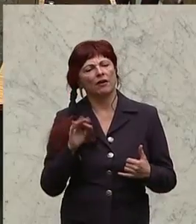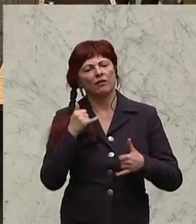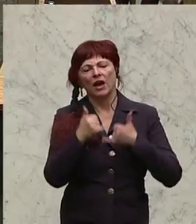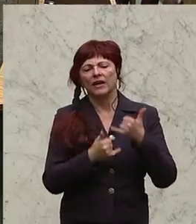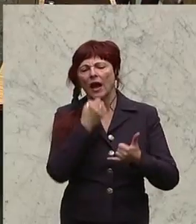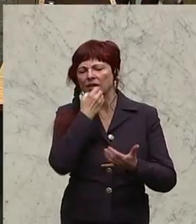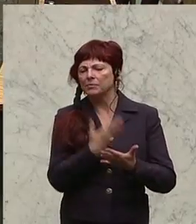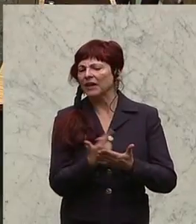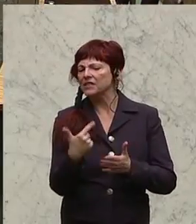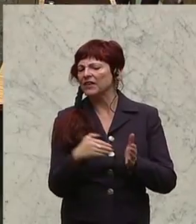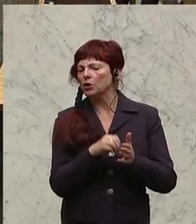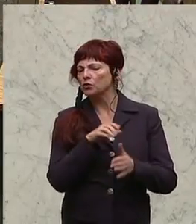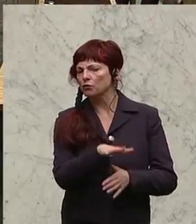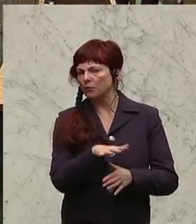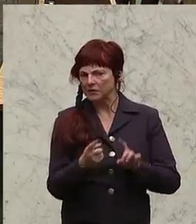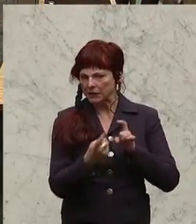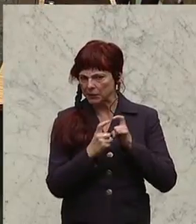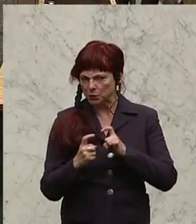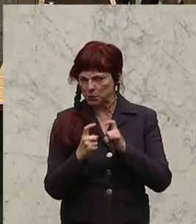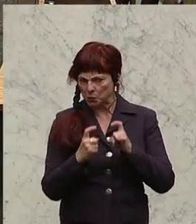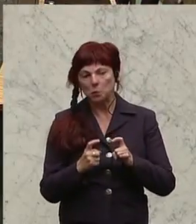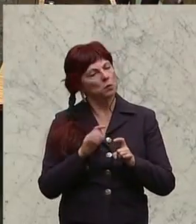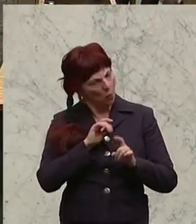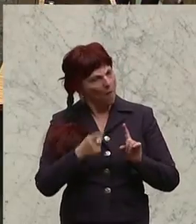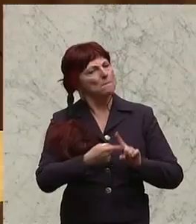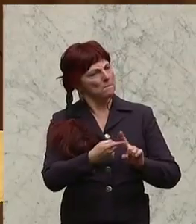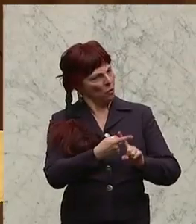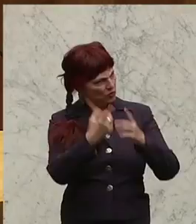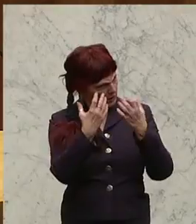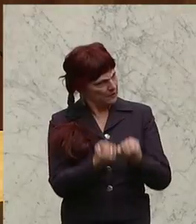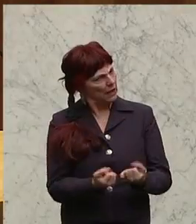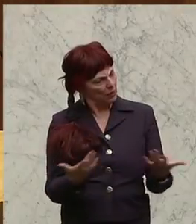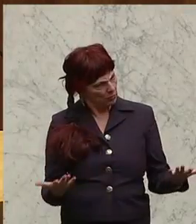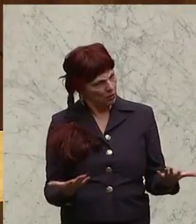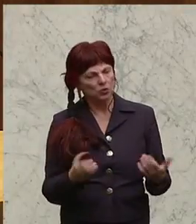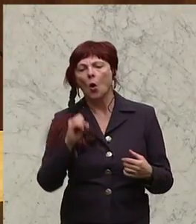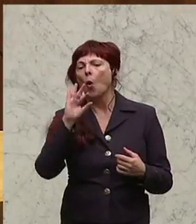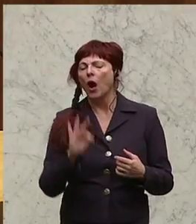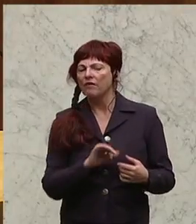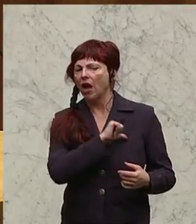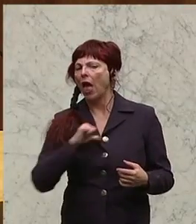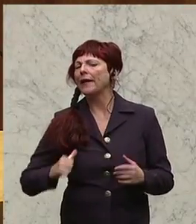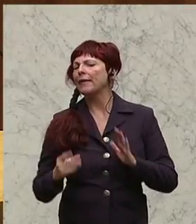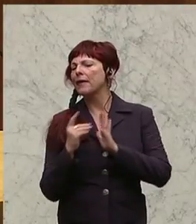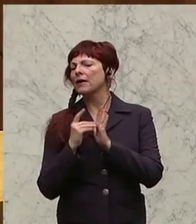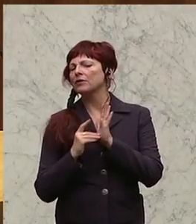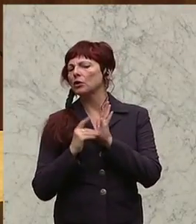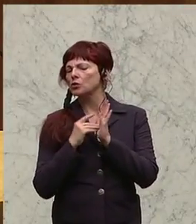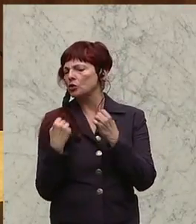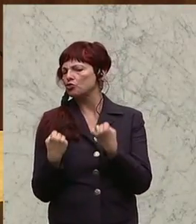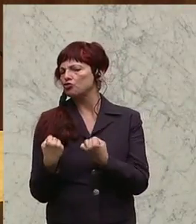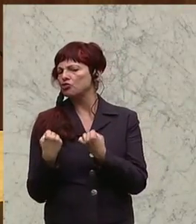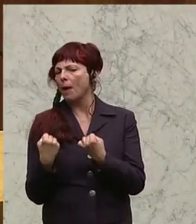sich ja erfreulich. Das Medienunternehmen befindet sich nach eigener Definition stabil in den schwarzen Zahlen. Es wurde noch nie so